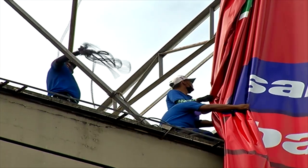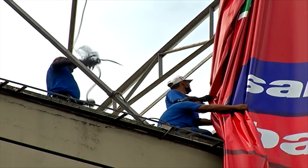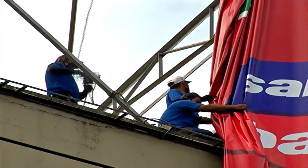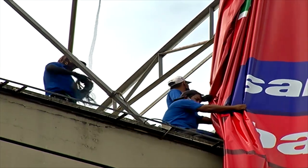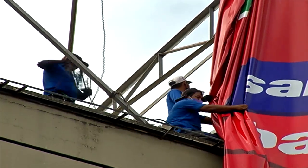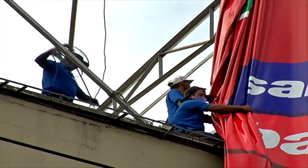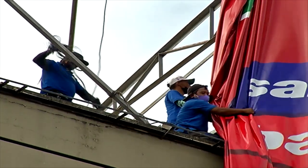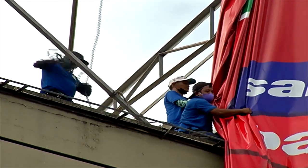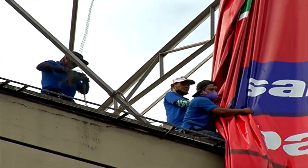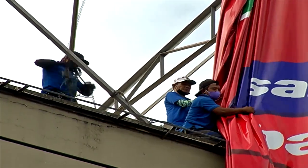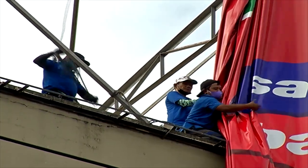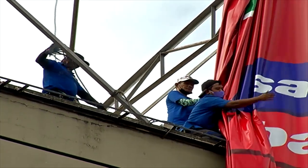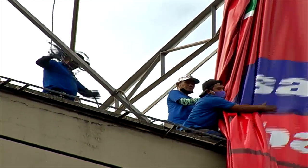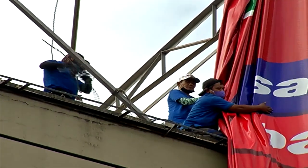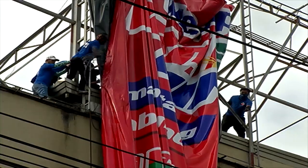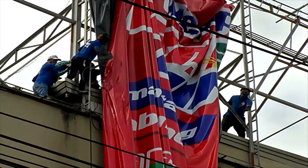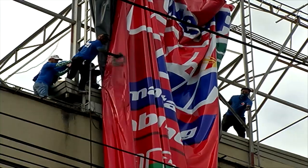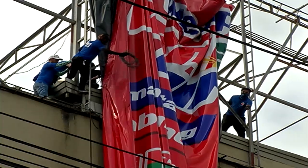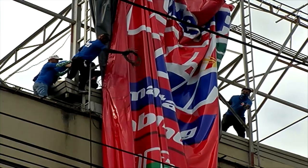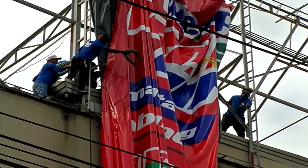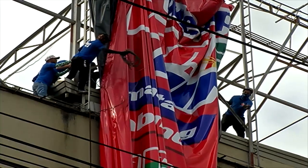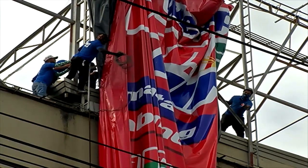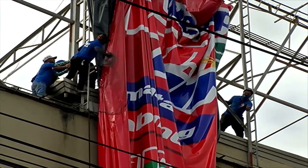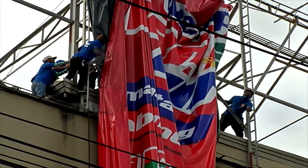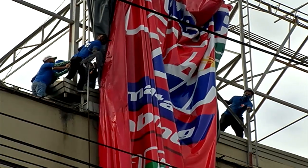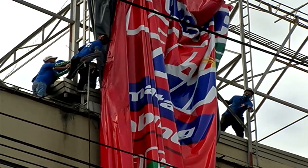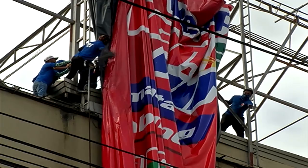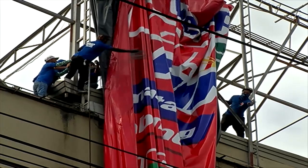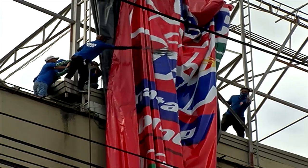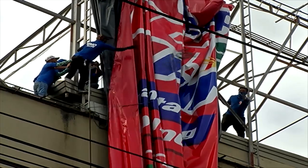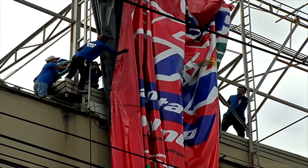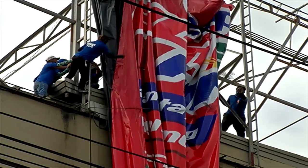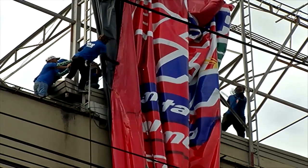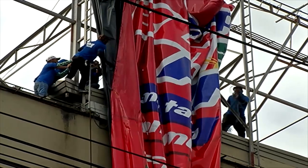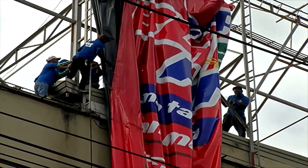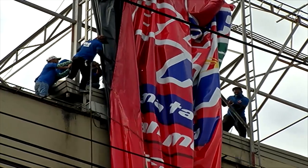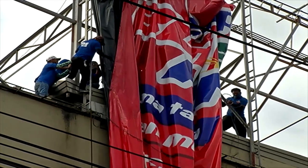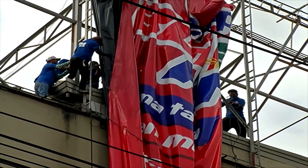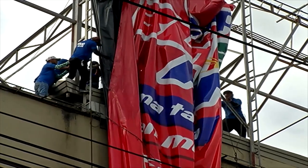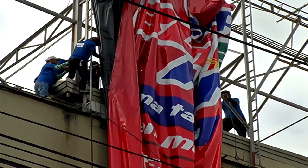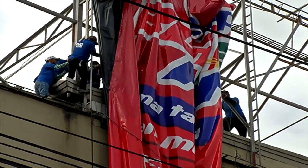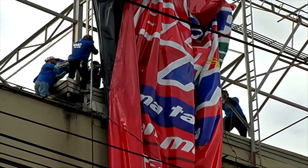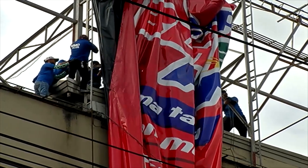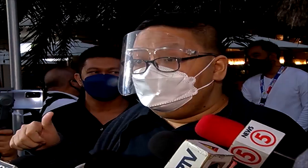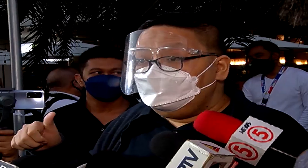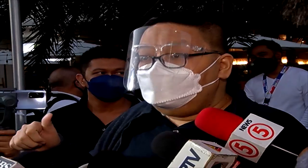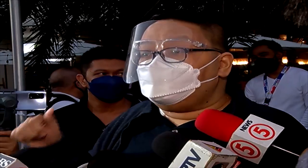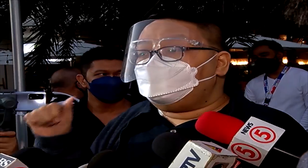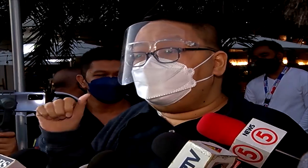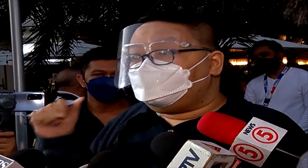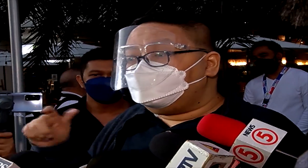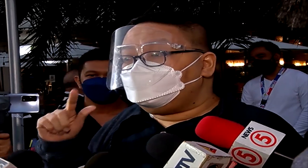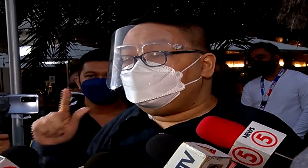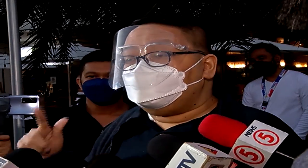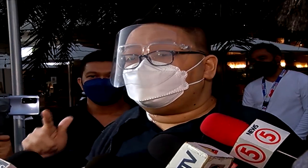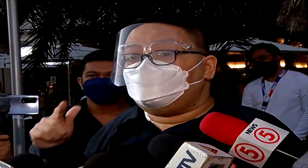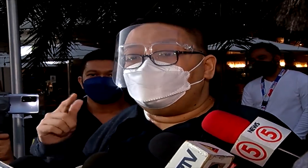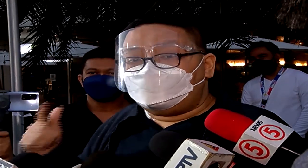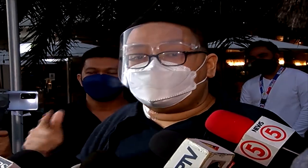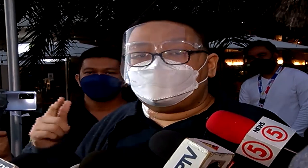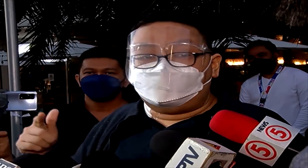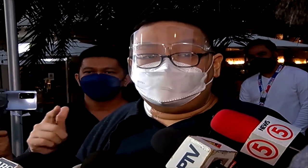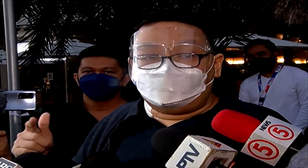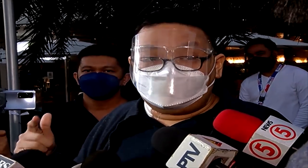pagbabaklas. Sabi ng COMELEC, nabigyan na ito ng notice pero di pa rin sumunod. We're enforcing as to size and we're enforcing as